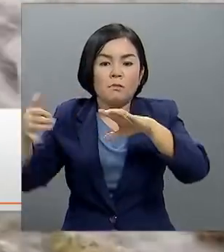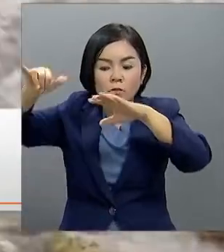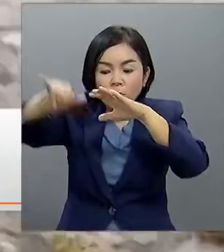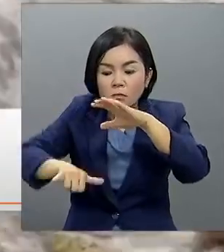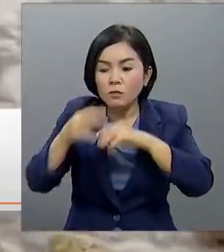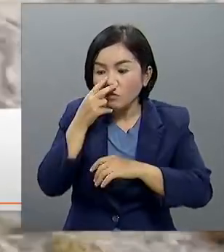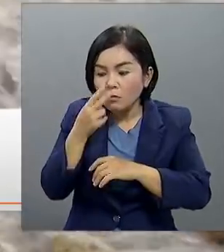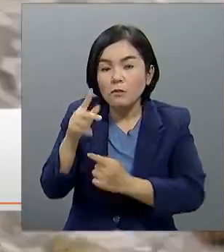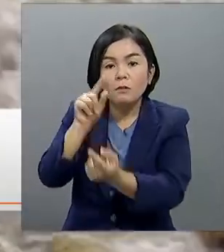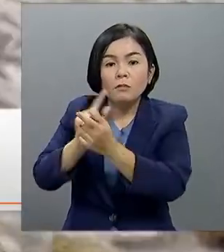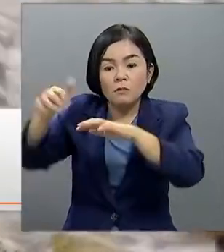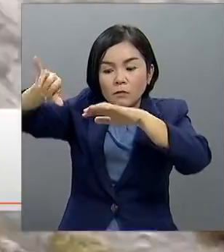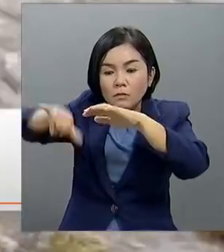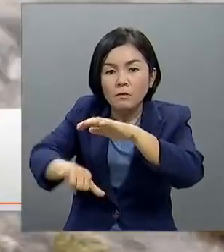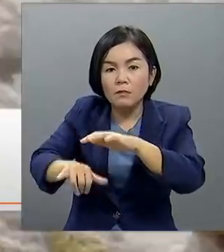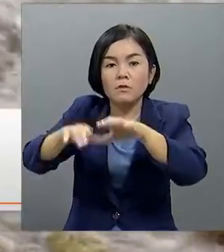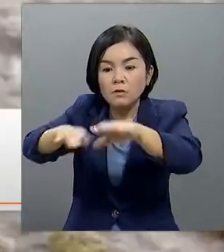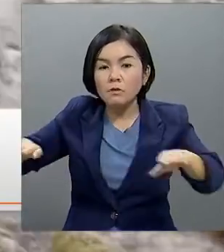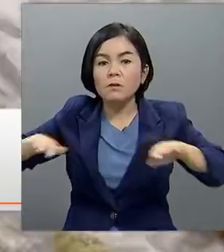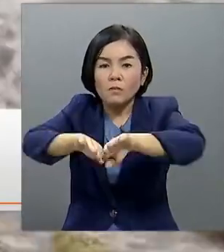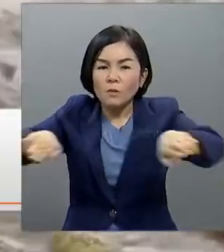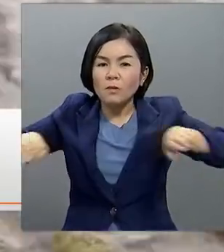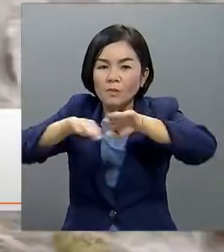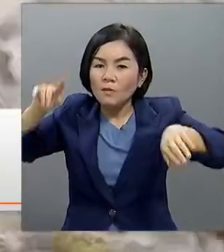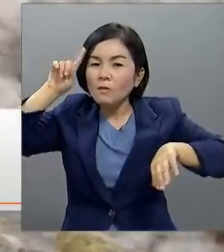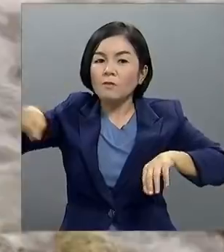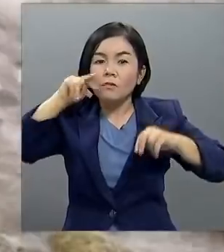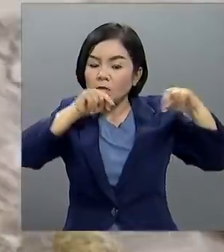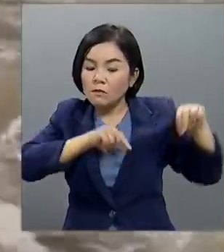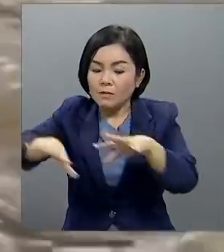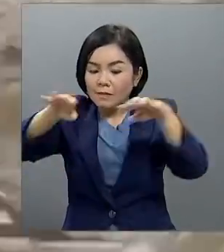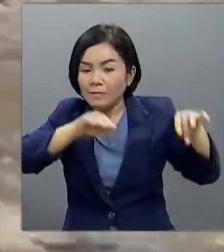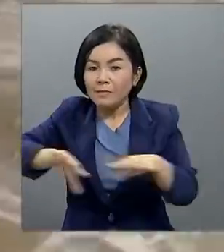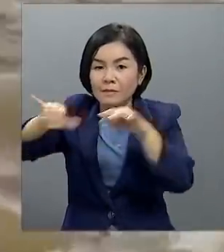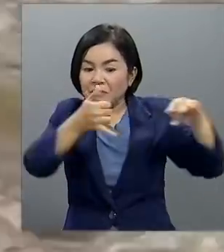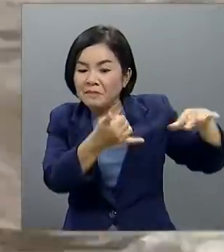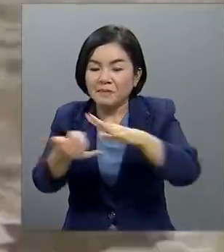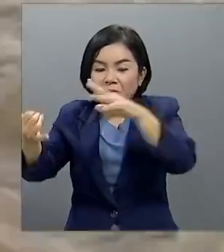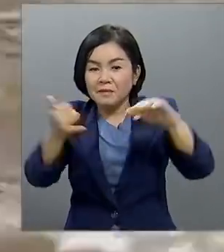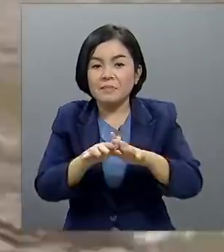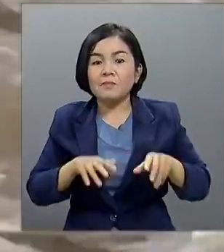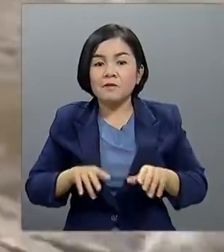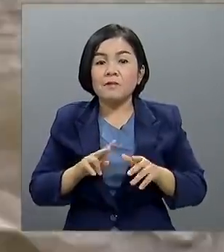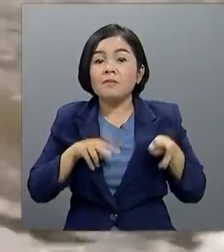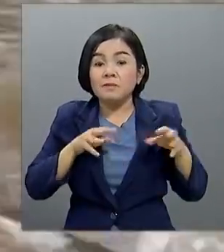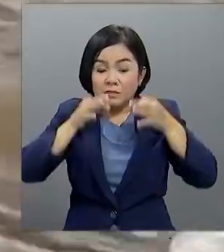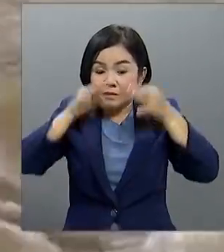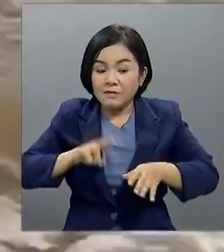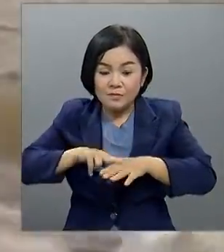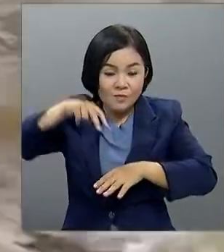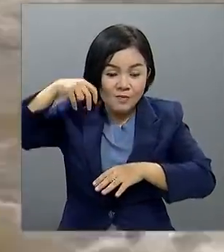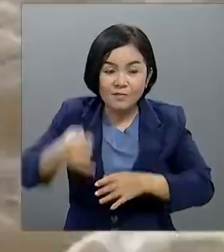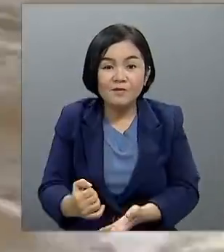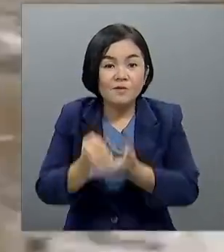อนถ้าเป็นเด็กๆเนี่ยถ้าเราว่ายน้ำไม่แข็งและน้ำเชี่ยวแบบในภาพนี้นะครับไม่ควรที่จะกระโดดลงไปช่วยนะครับเพราะอาจจะจมน้ำพร้อมกัน